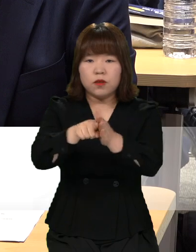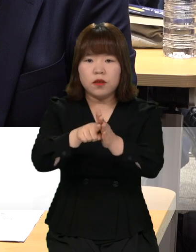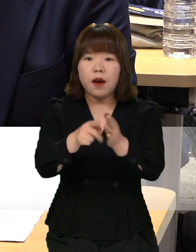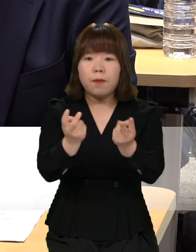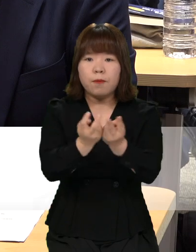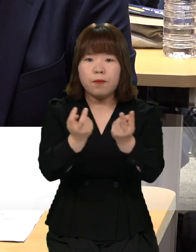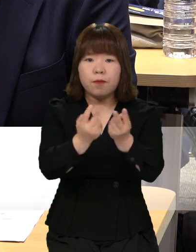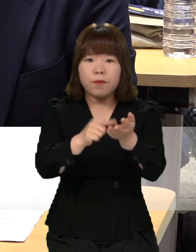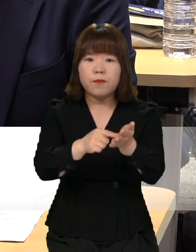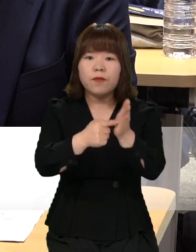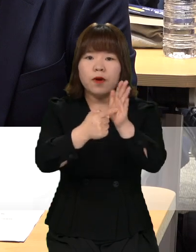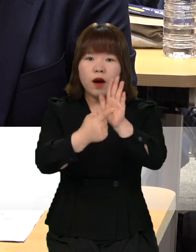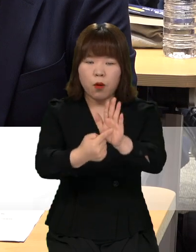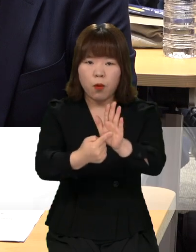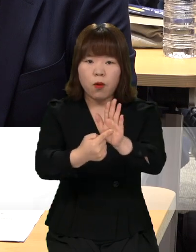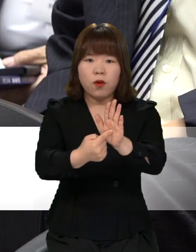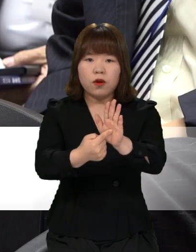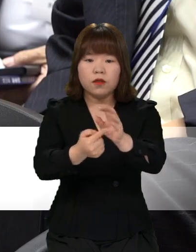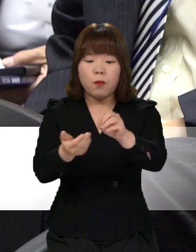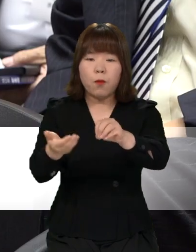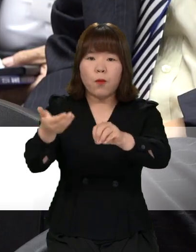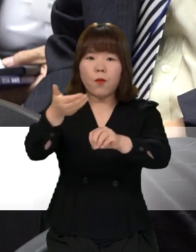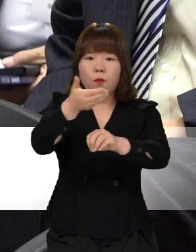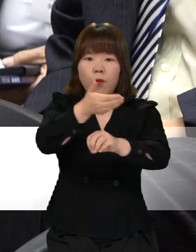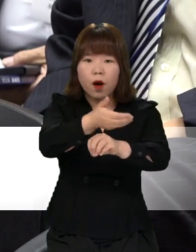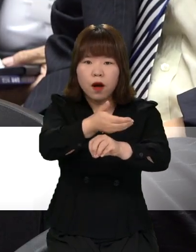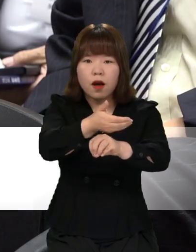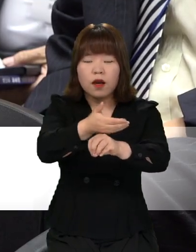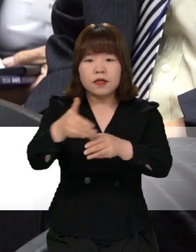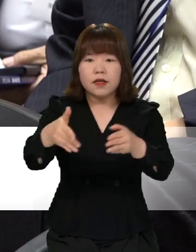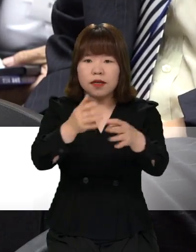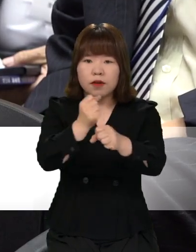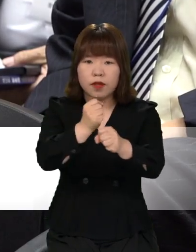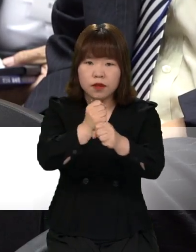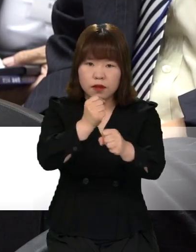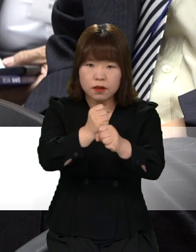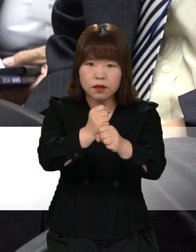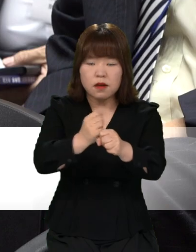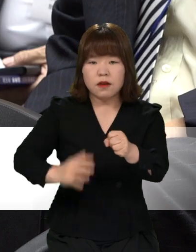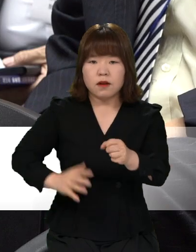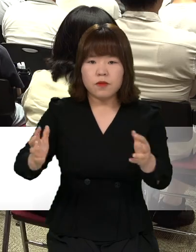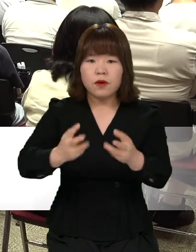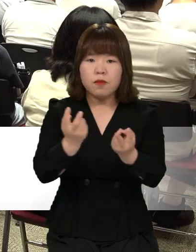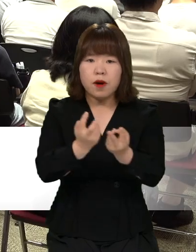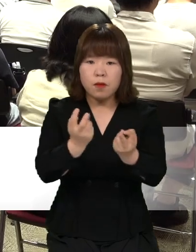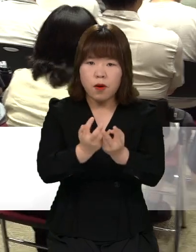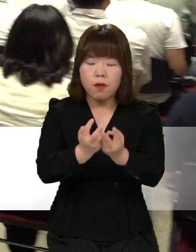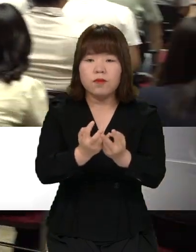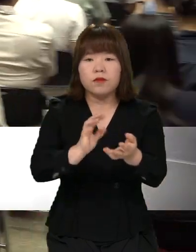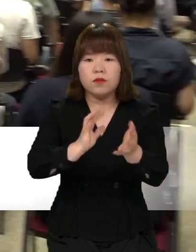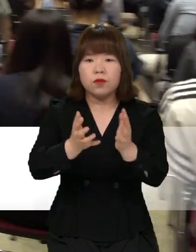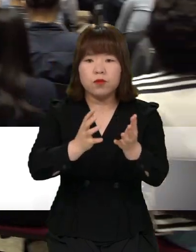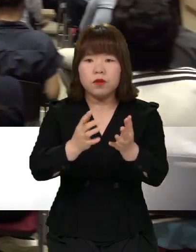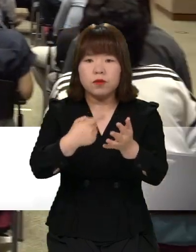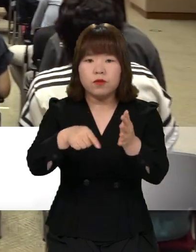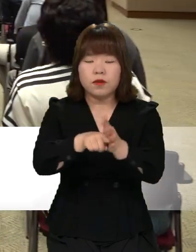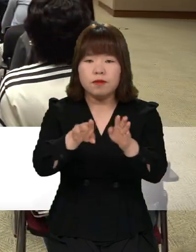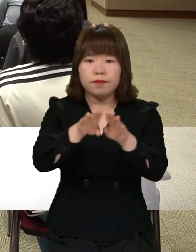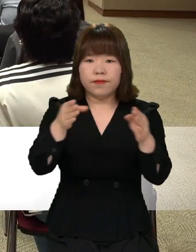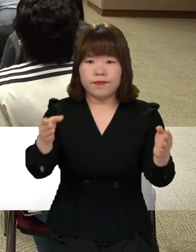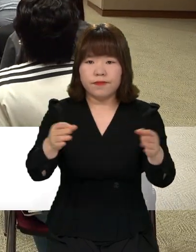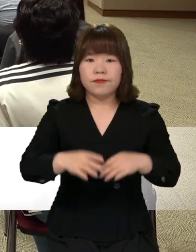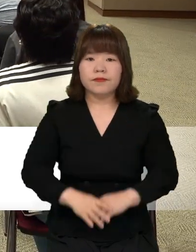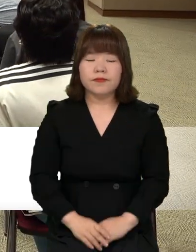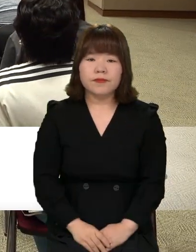포항의 성장 전략을 제시하고 북극 항로 개척을 통한 환동해 확장 전략의 필요성과 협력 방안을